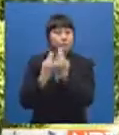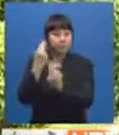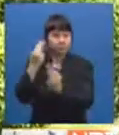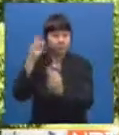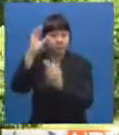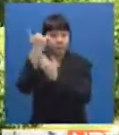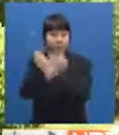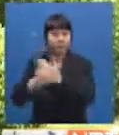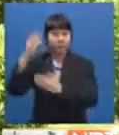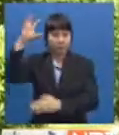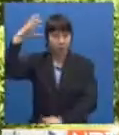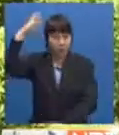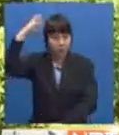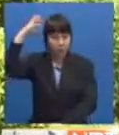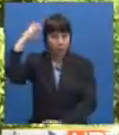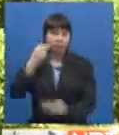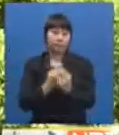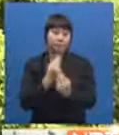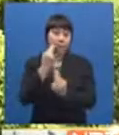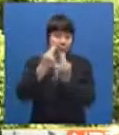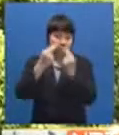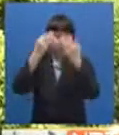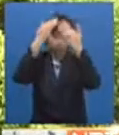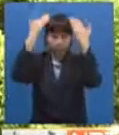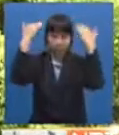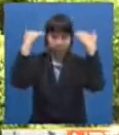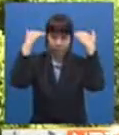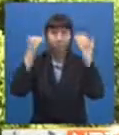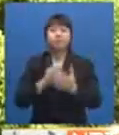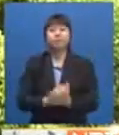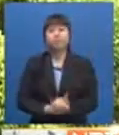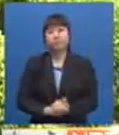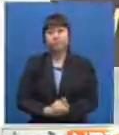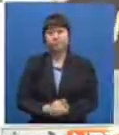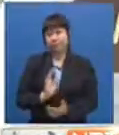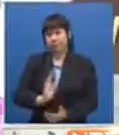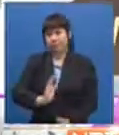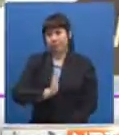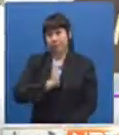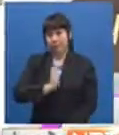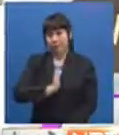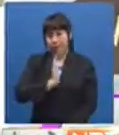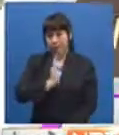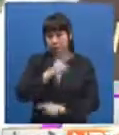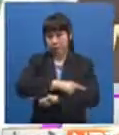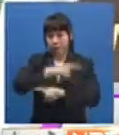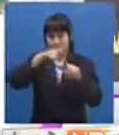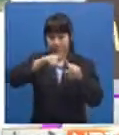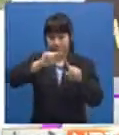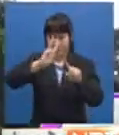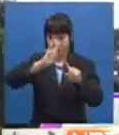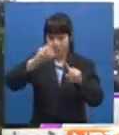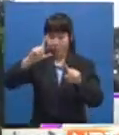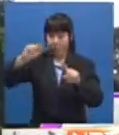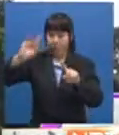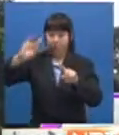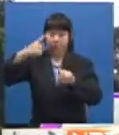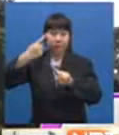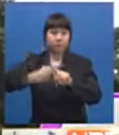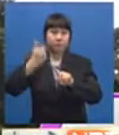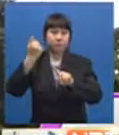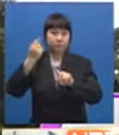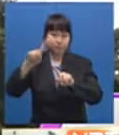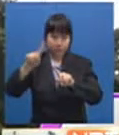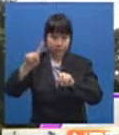ยประชาชนลาวและสาธารณรัฐสังคมนิยมเวียดนามอย่างเป็นทางการในระหว่างวันที่26-28พฤศจิกาย